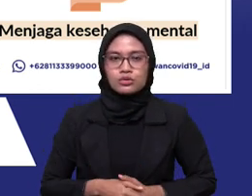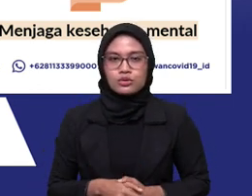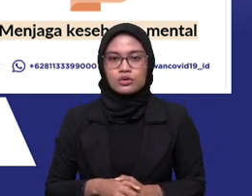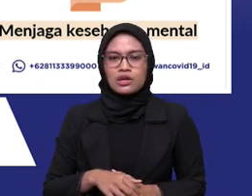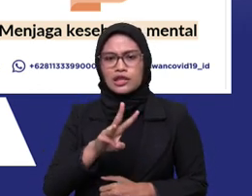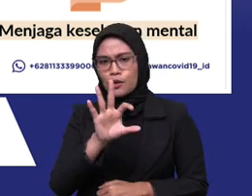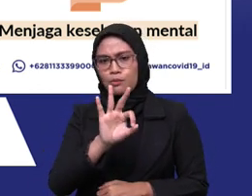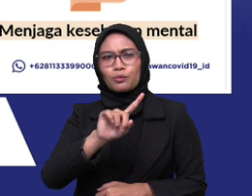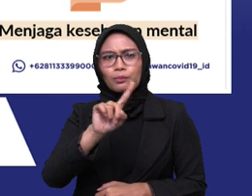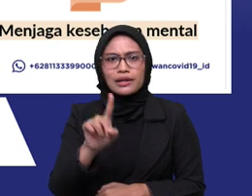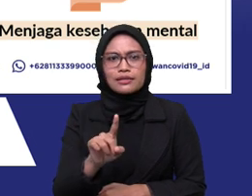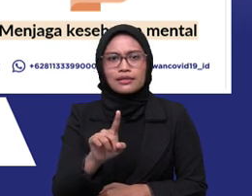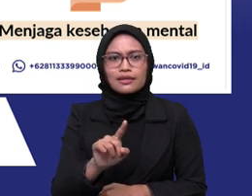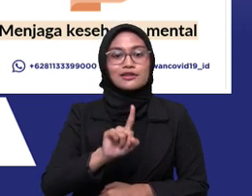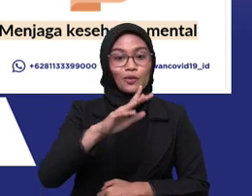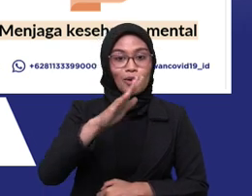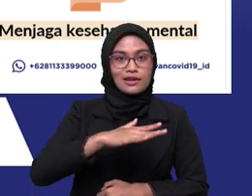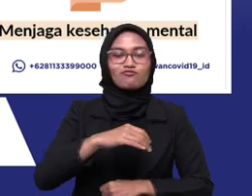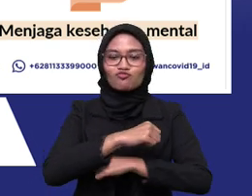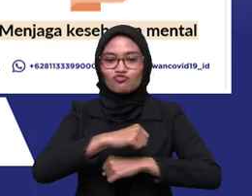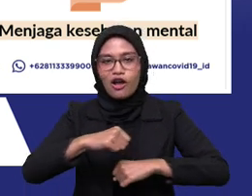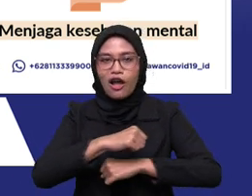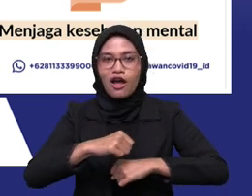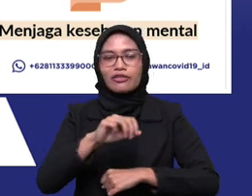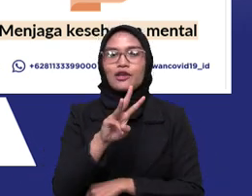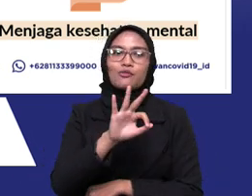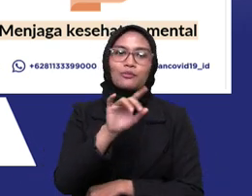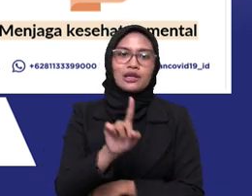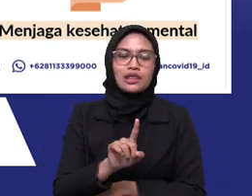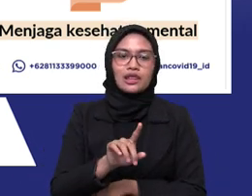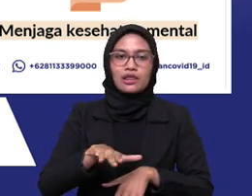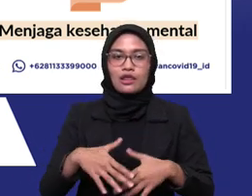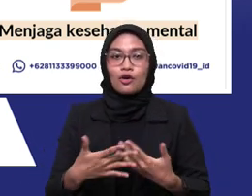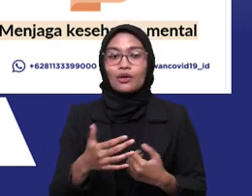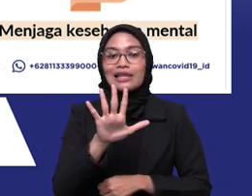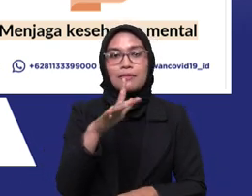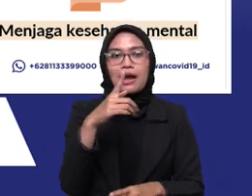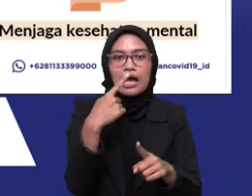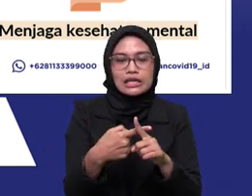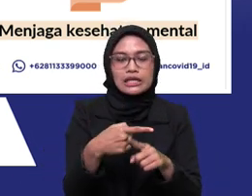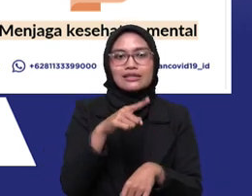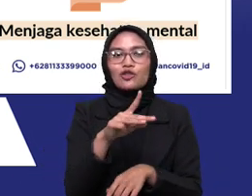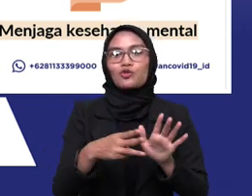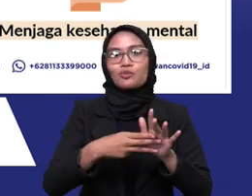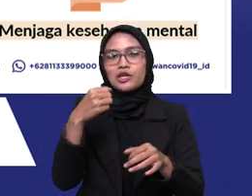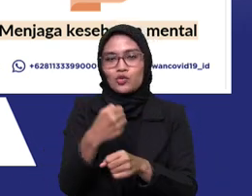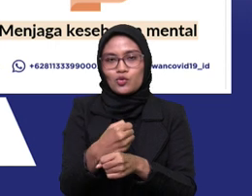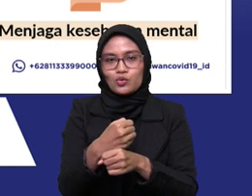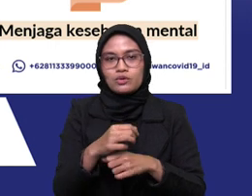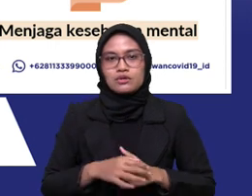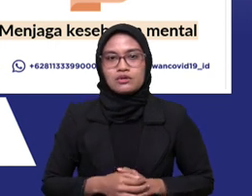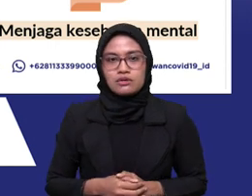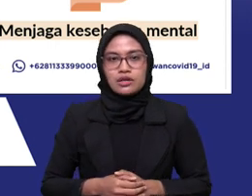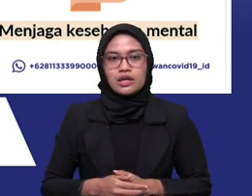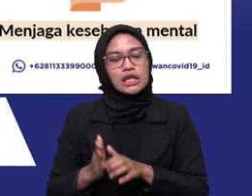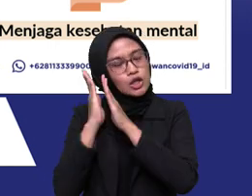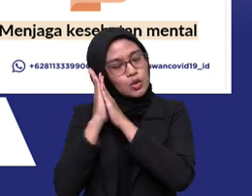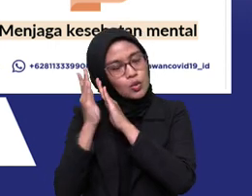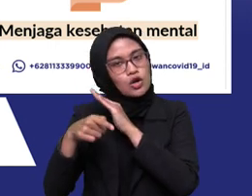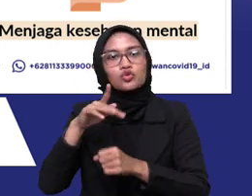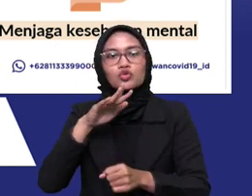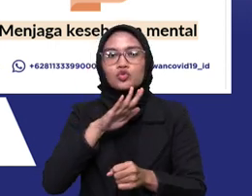30 menit perhari atau 3 sampai dengan lima kali seminggu yang ke-11 tidur cukup